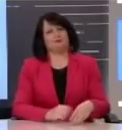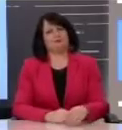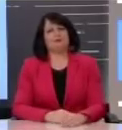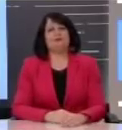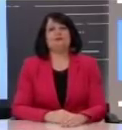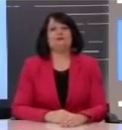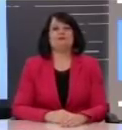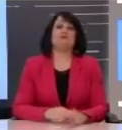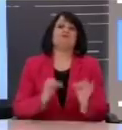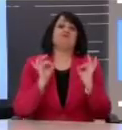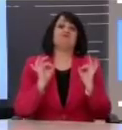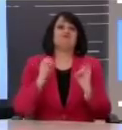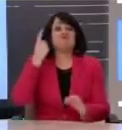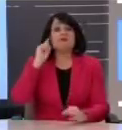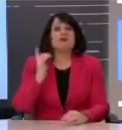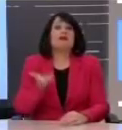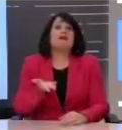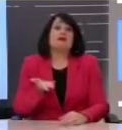Βεβαίως δεν ξέρω εάν